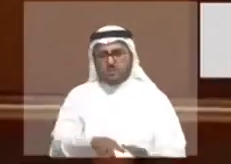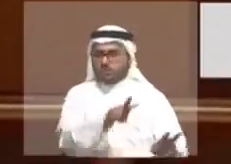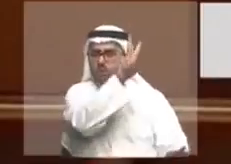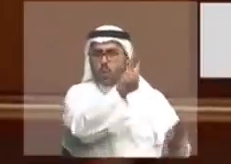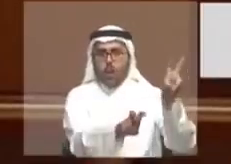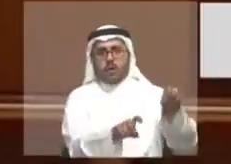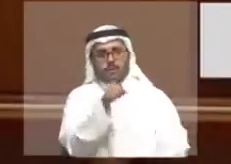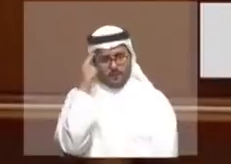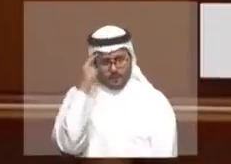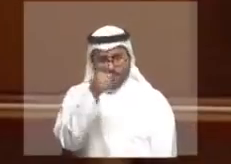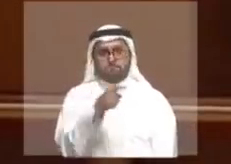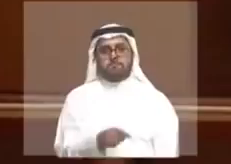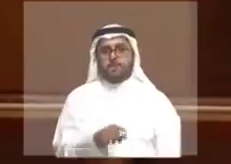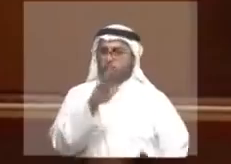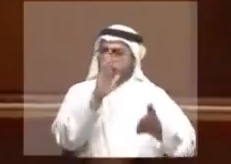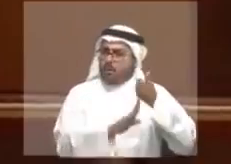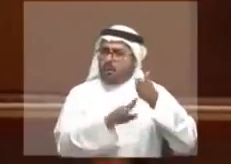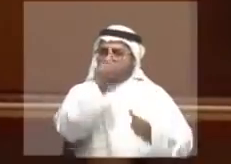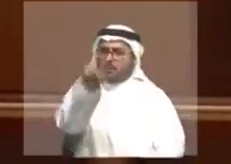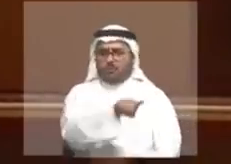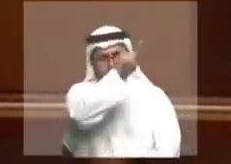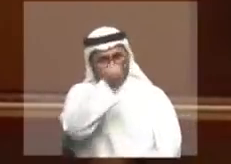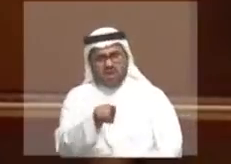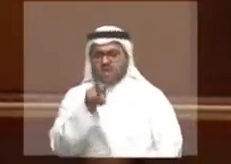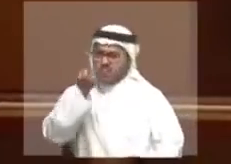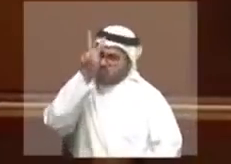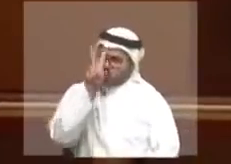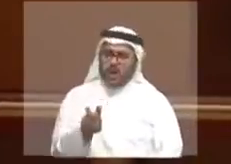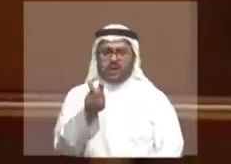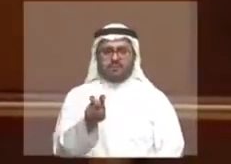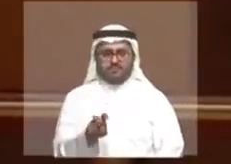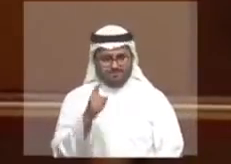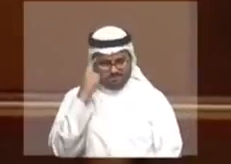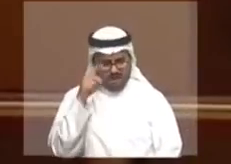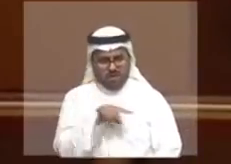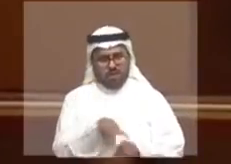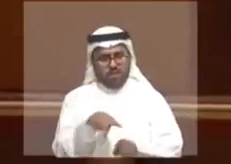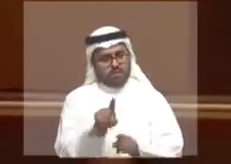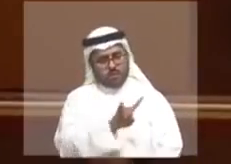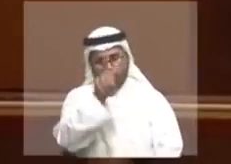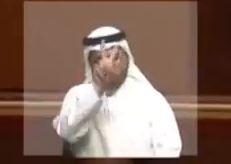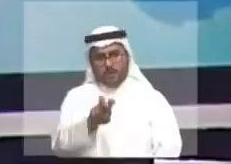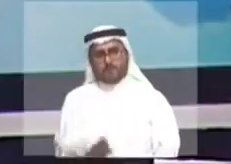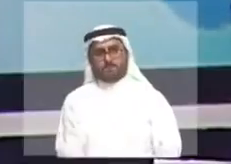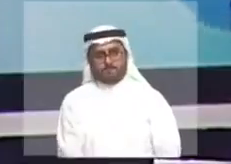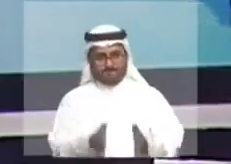في بيروت إضافة إلى عقد قمة ثقافية للعالم العربي في المستقبل.